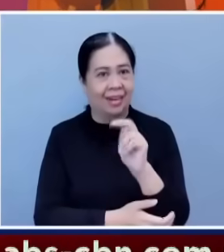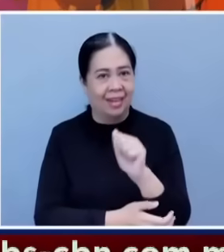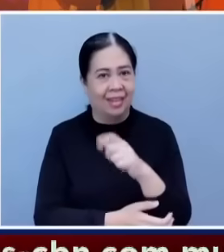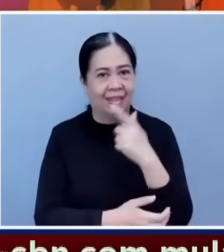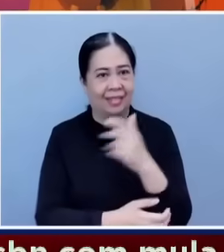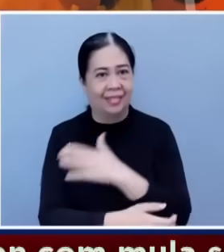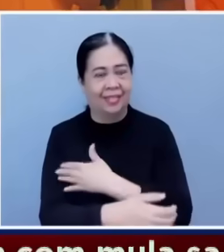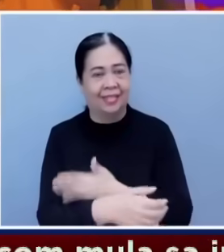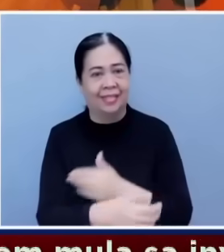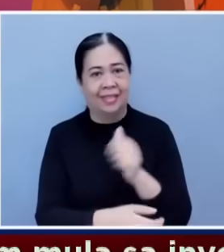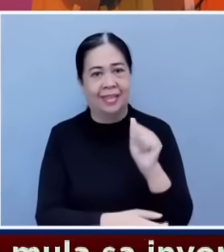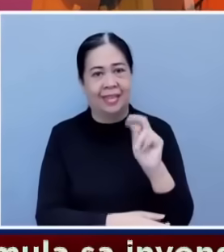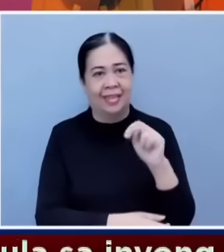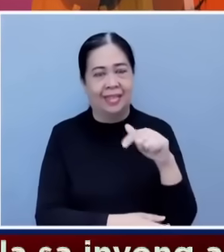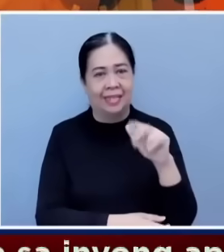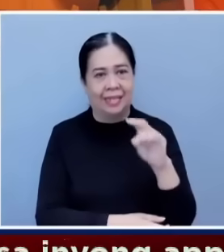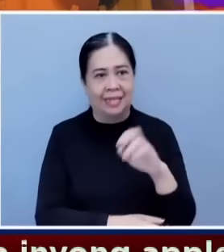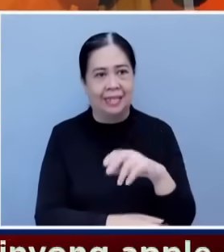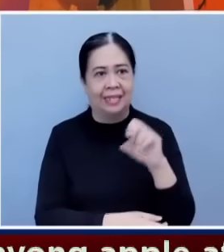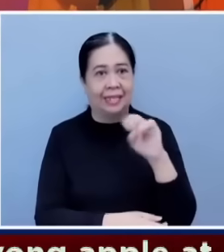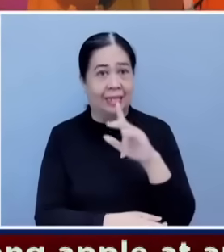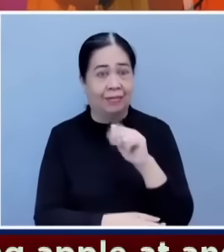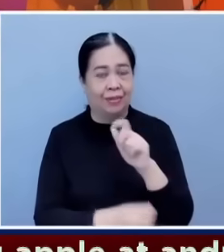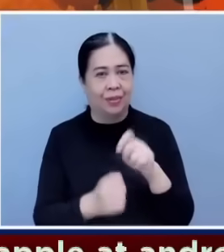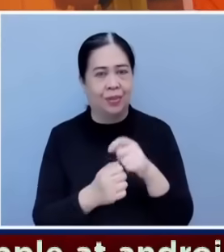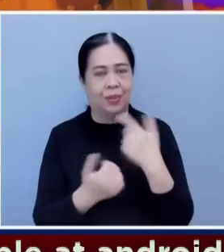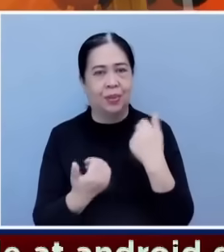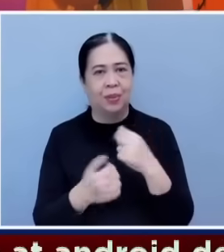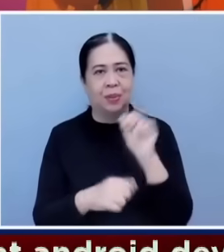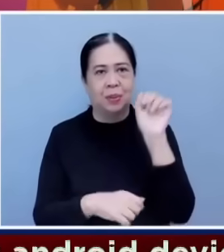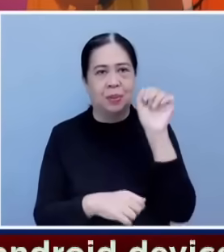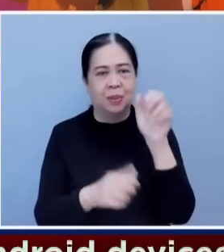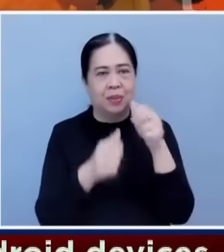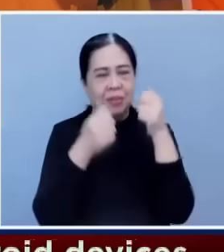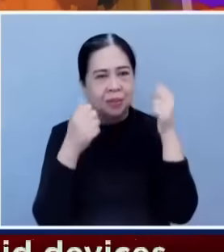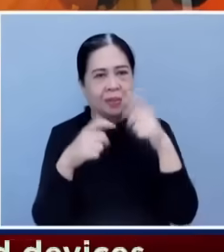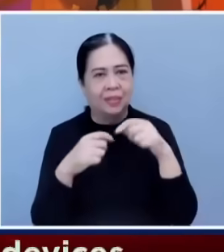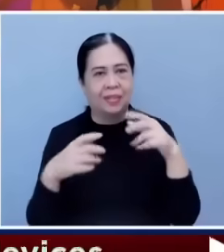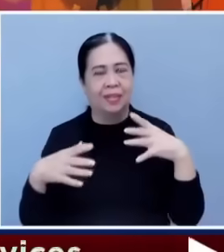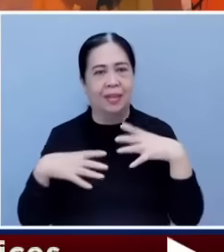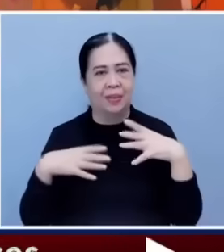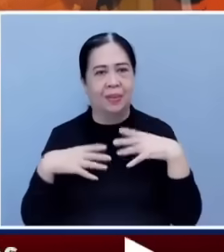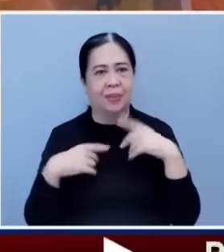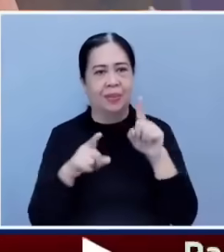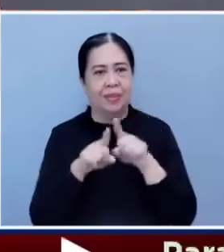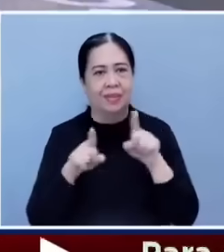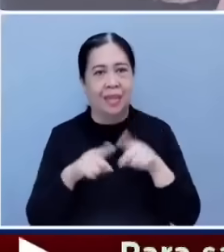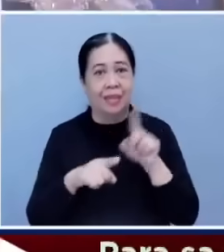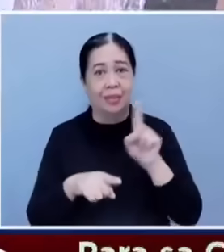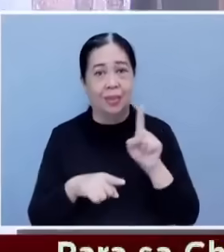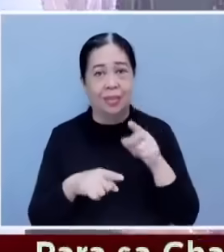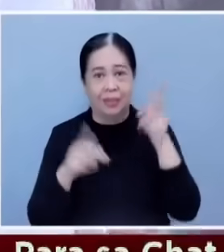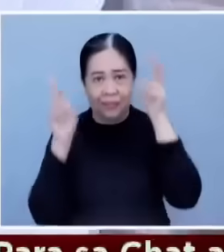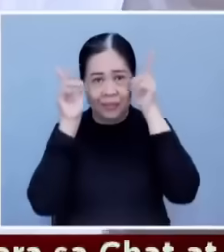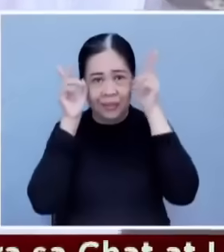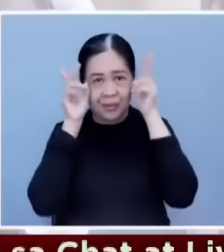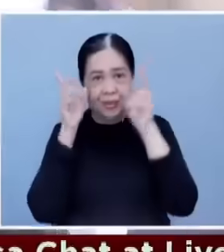Angeline Quinto na si Silvio, nakitrick or treat sa Hollywood bilang isang broccoli.